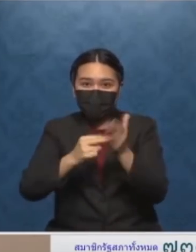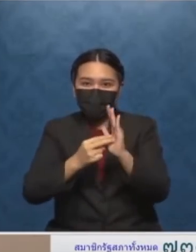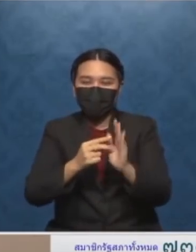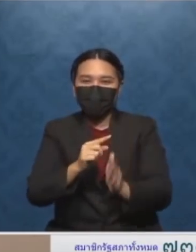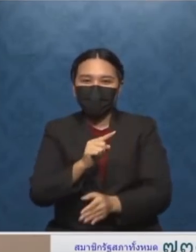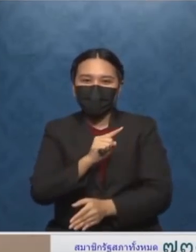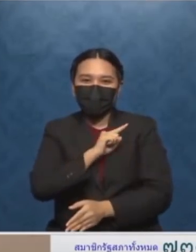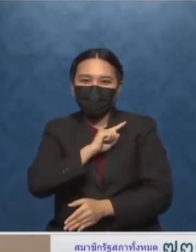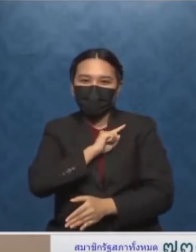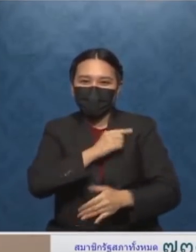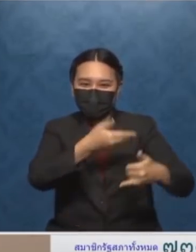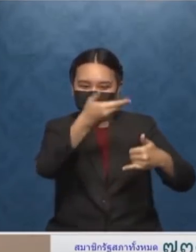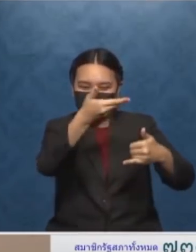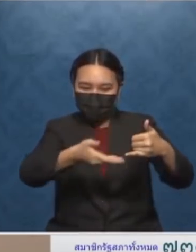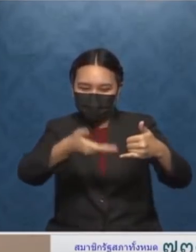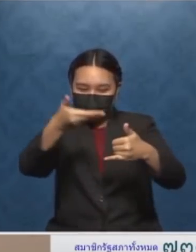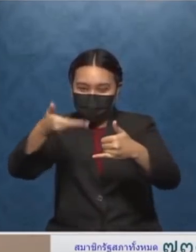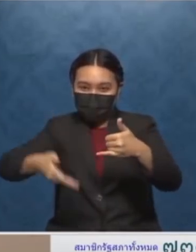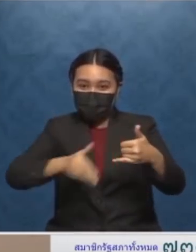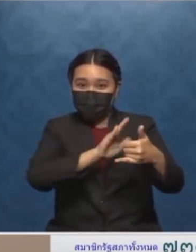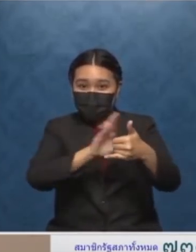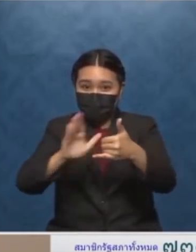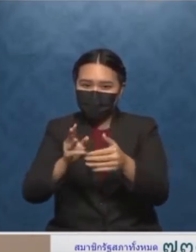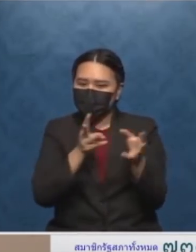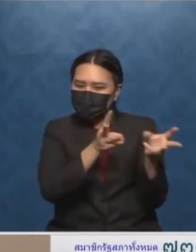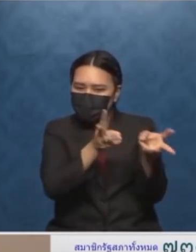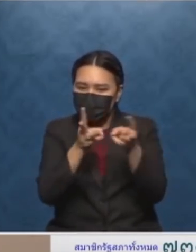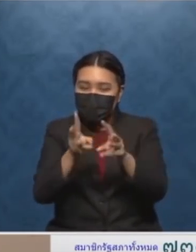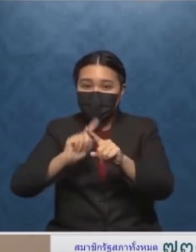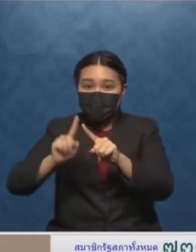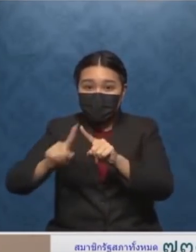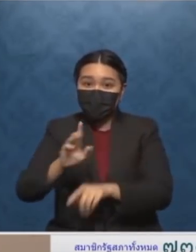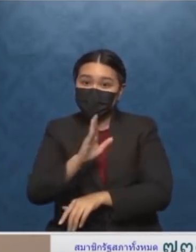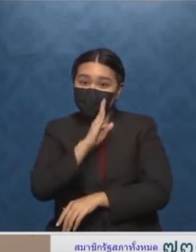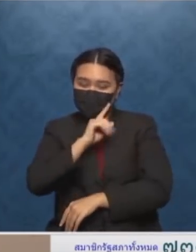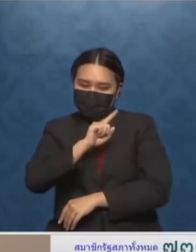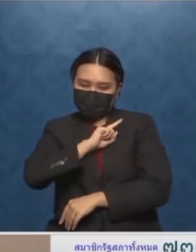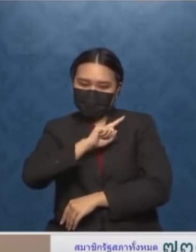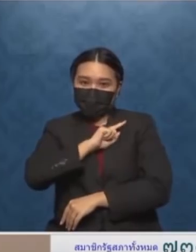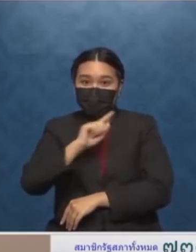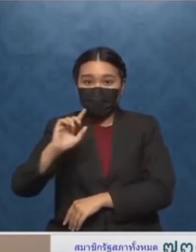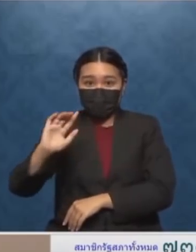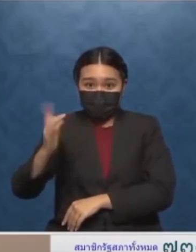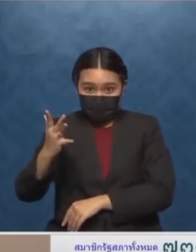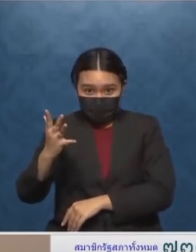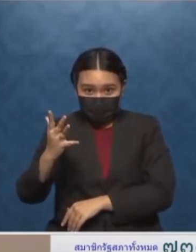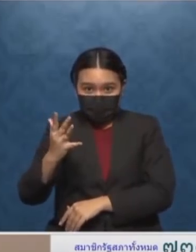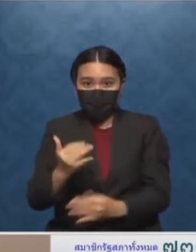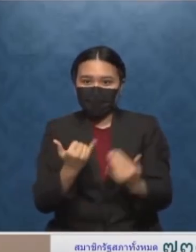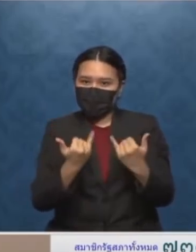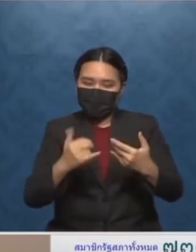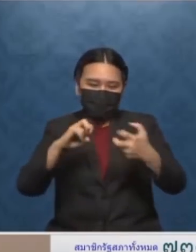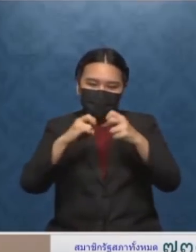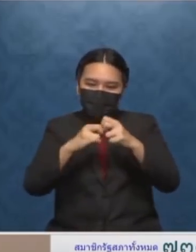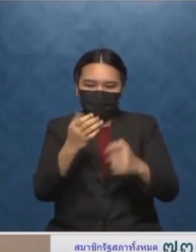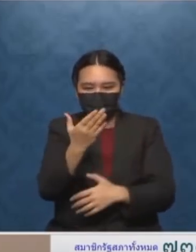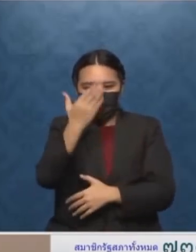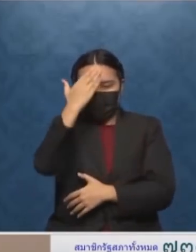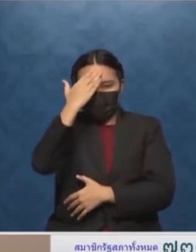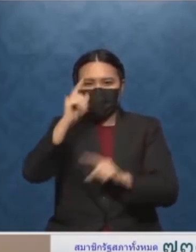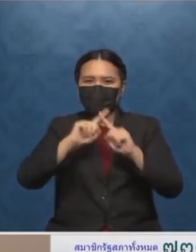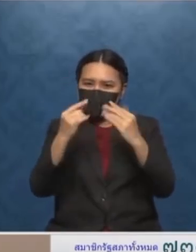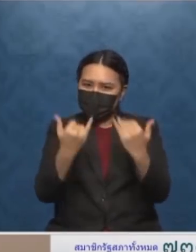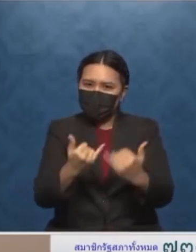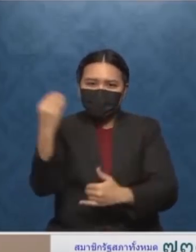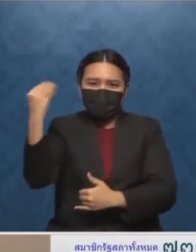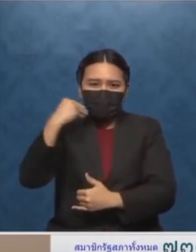านะไม่ว่าเราจะใช้วิธีไหนก็ตามถ้าเราขาดความรับผิดชอบไปมันก็จะเจอปัญหาแต่ว่าไม่บ่อยนะครับการ